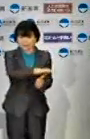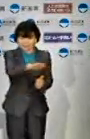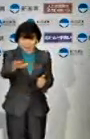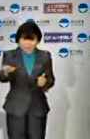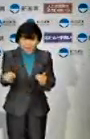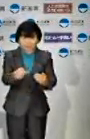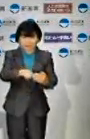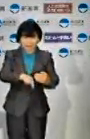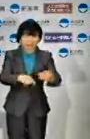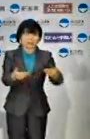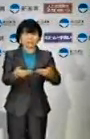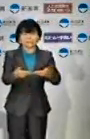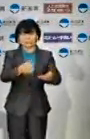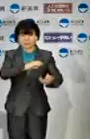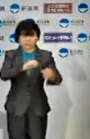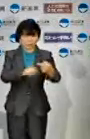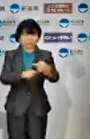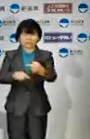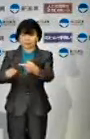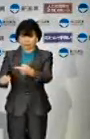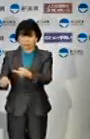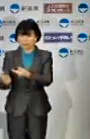一人同様に、